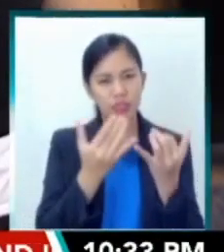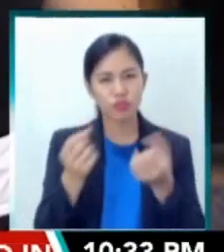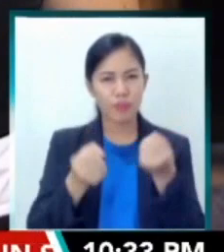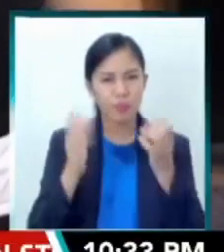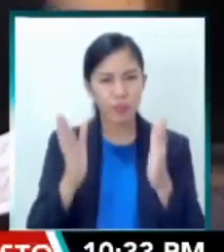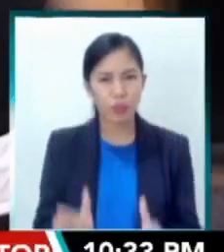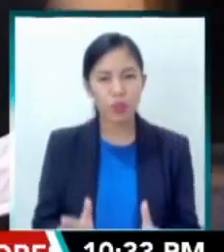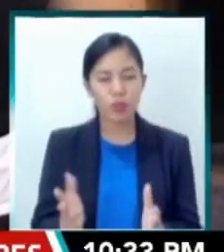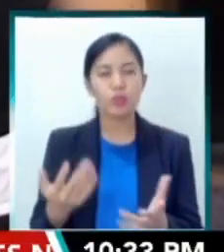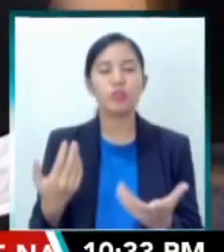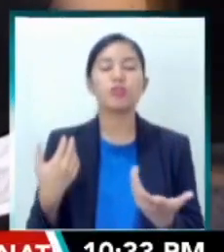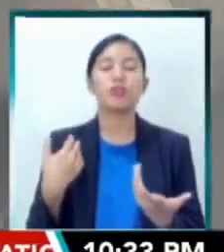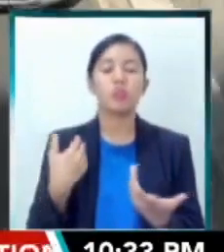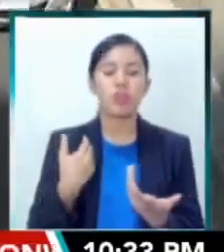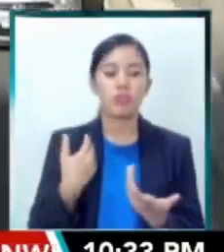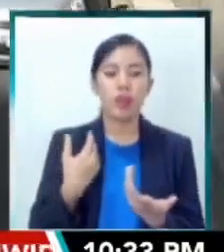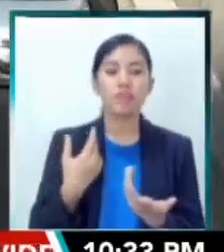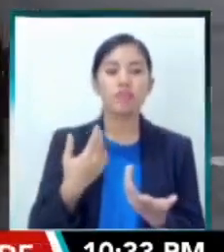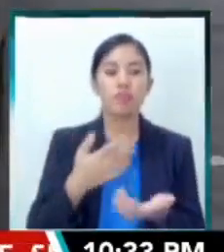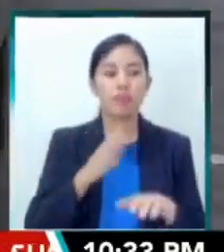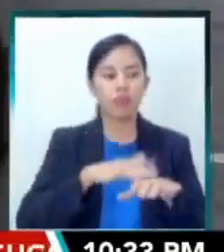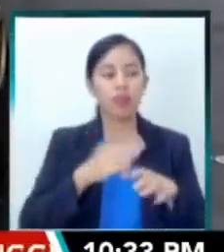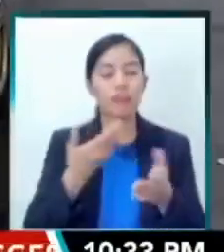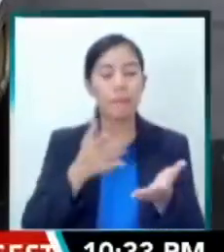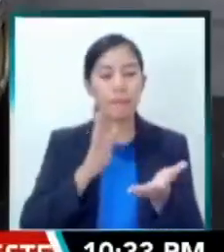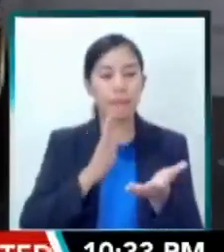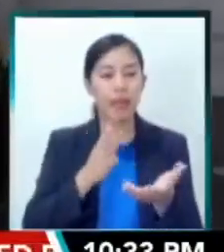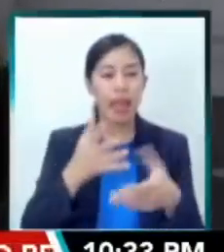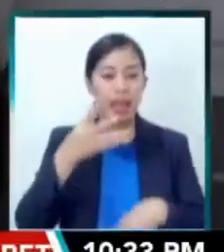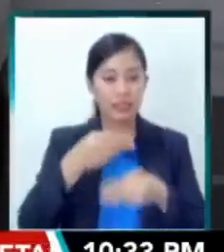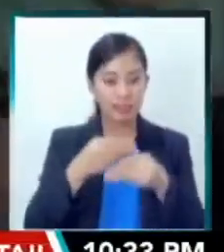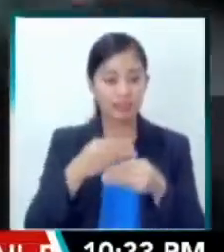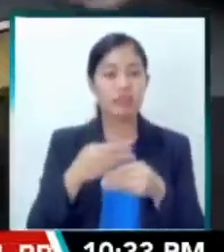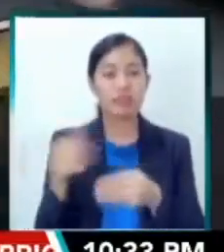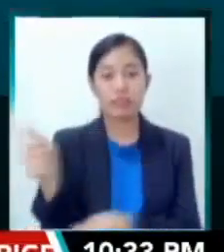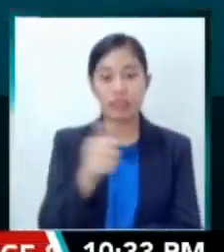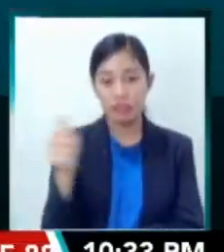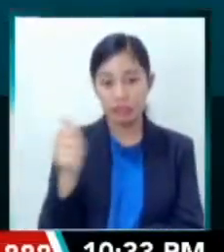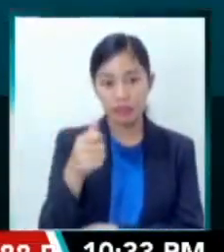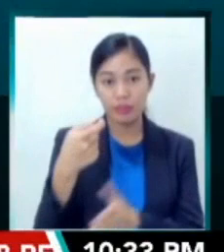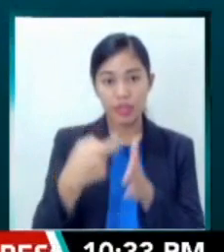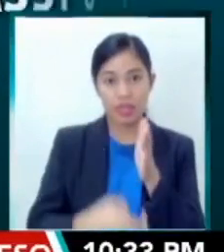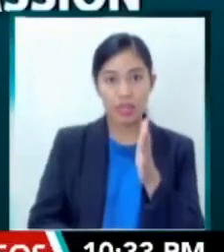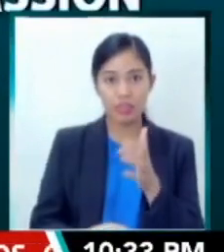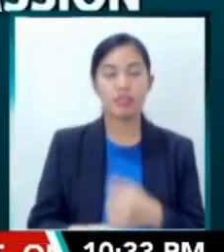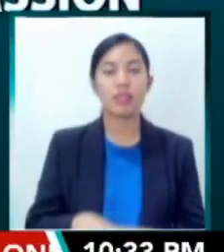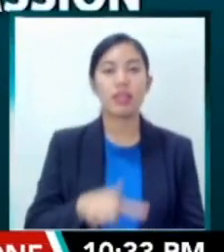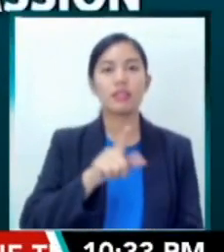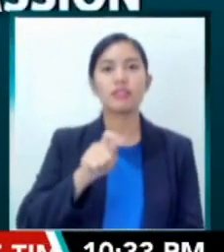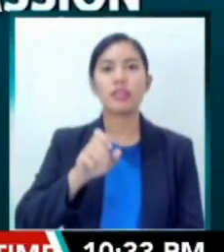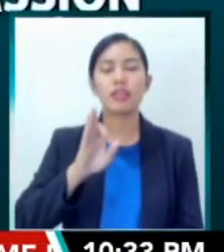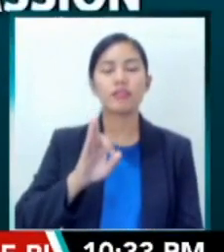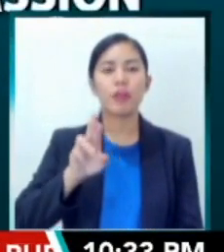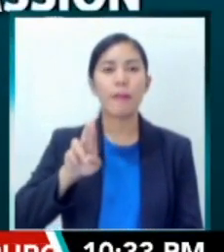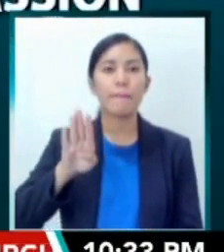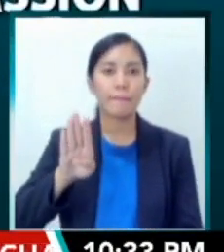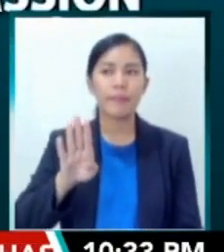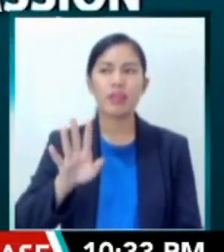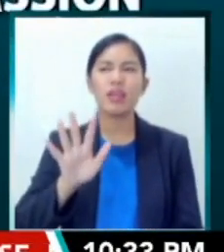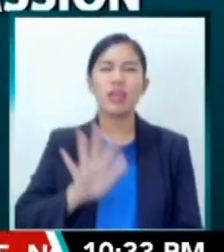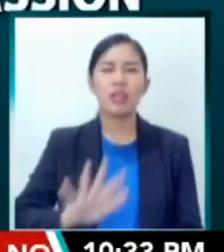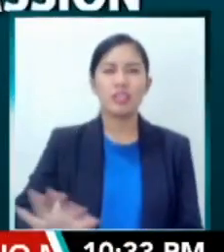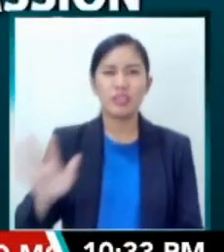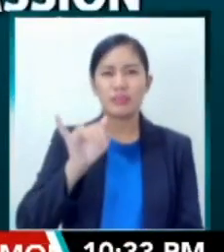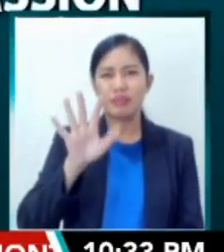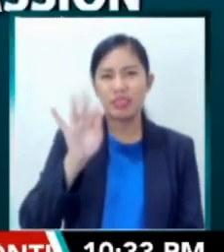ng pasahe. Ayon kay LTFRB Executive Director Maria Cristina Cachon, aabot hanggang 15,000 pesos ang